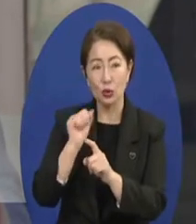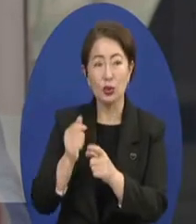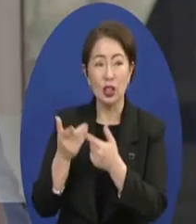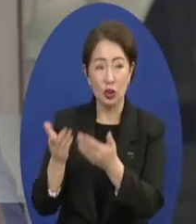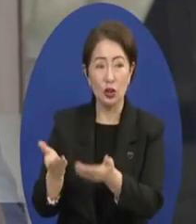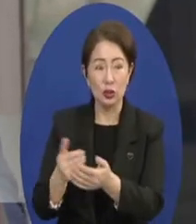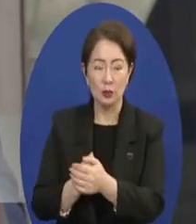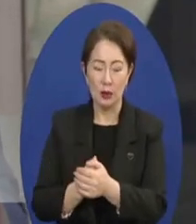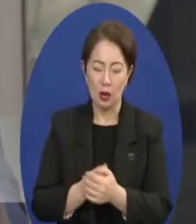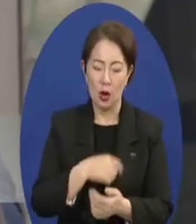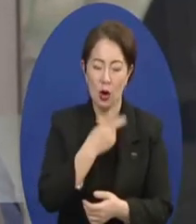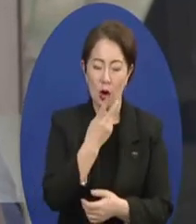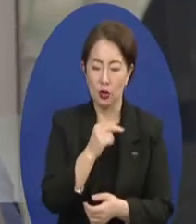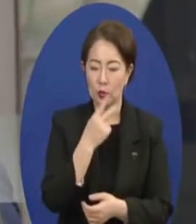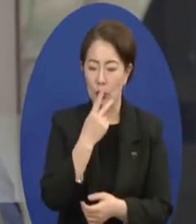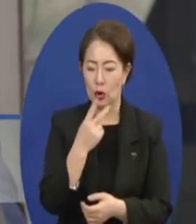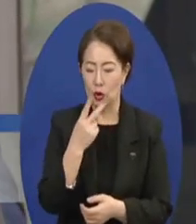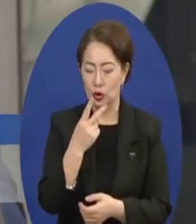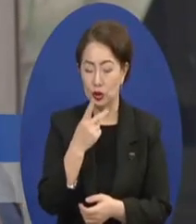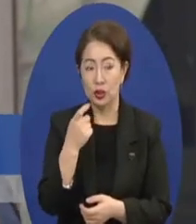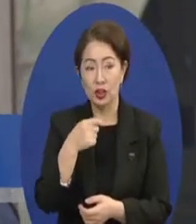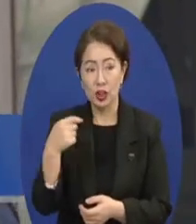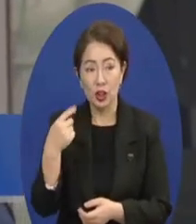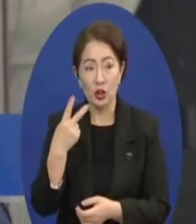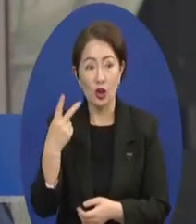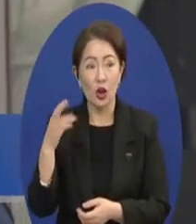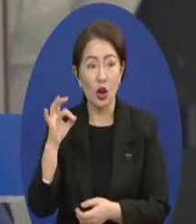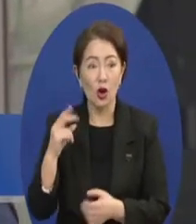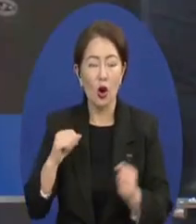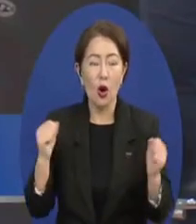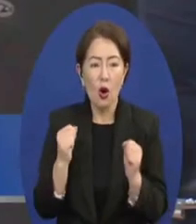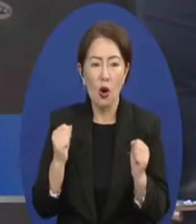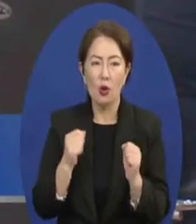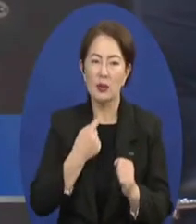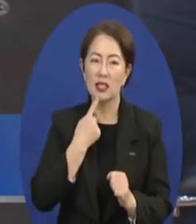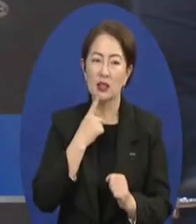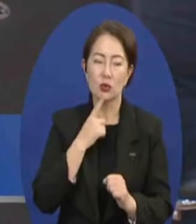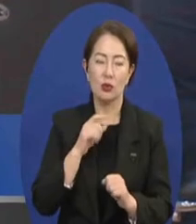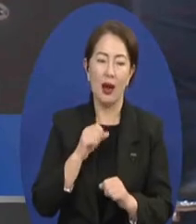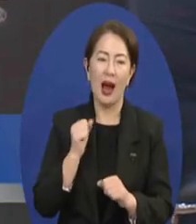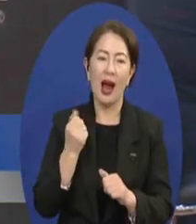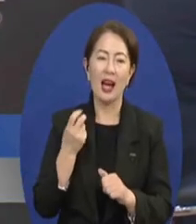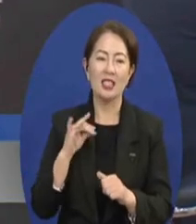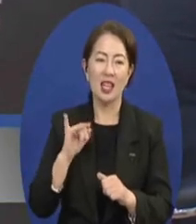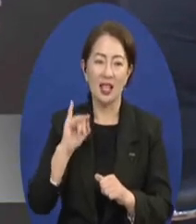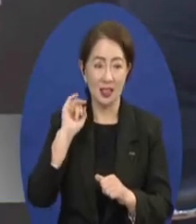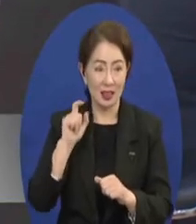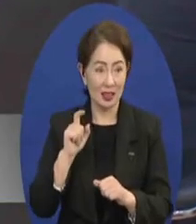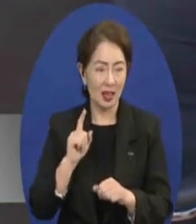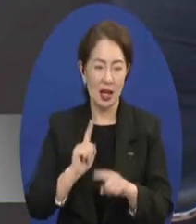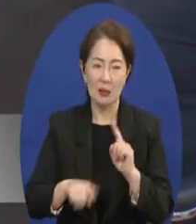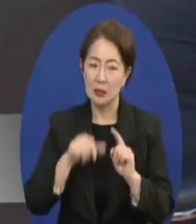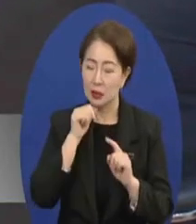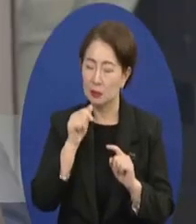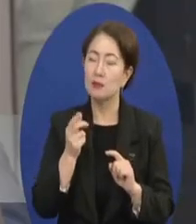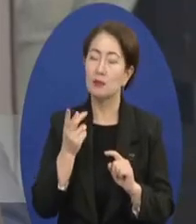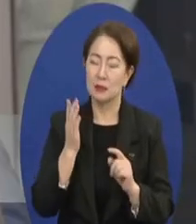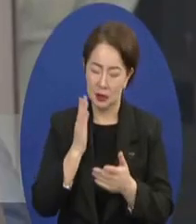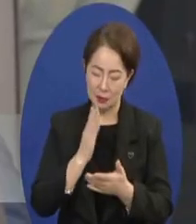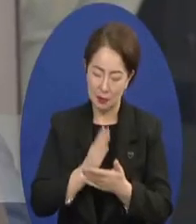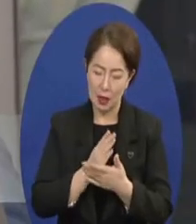21-с 22 оны өвлийн хацал илүү хүндрэлтэй, ачаалттай, амаргүй болохоор байна. Өнөөдрийн байдлаар Монгол Улсын Засгийн